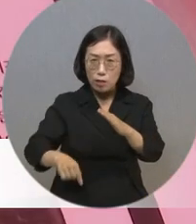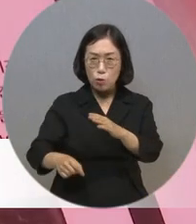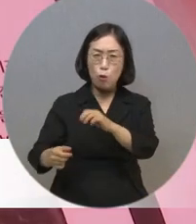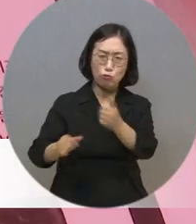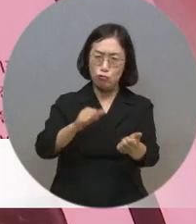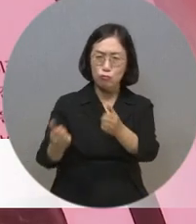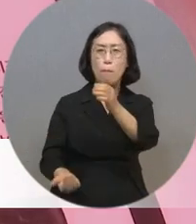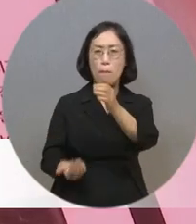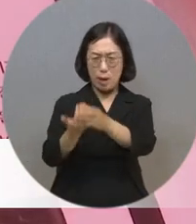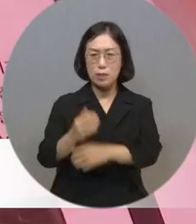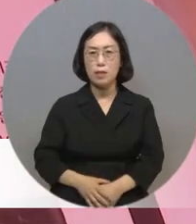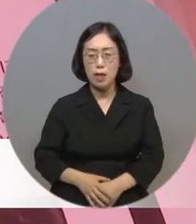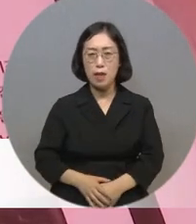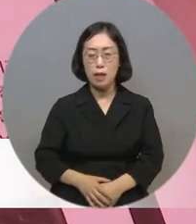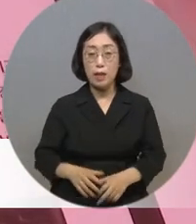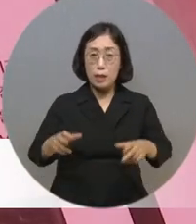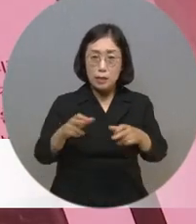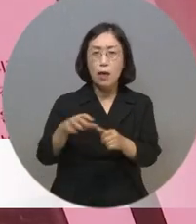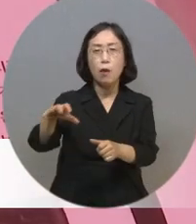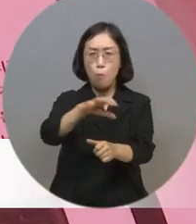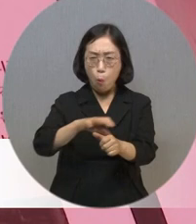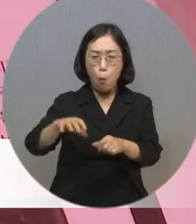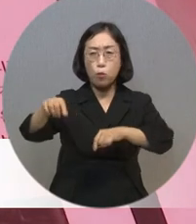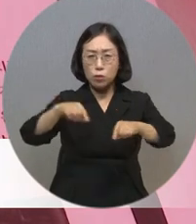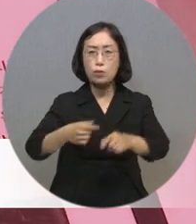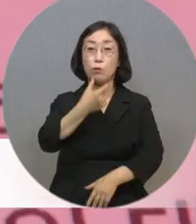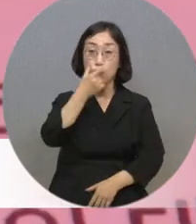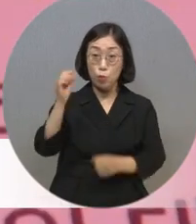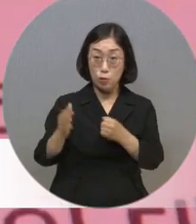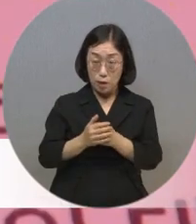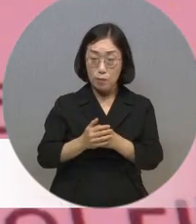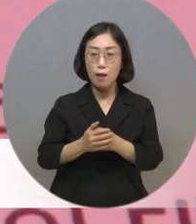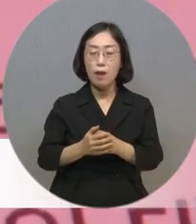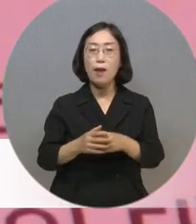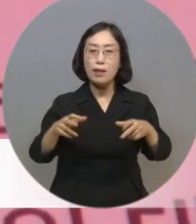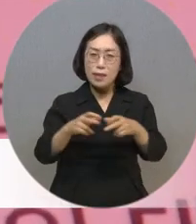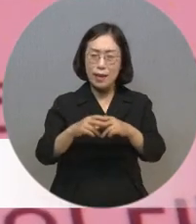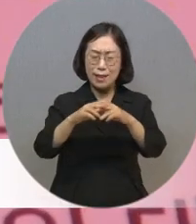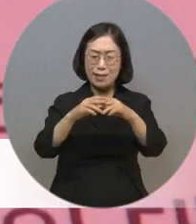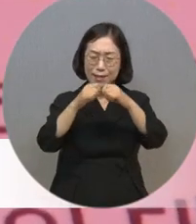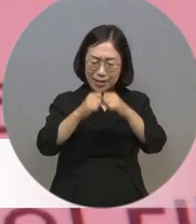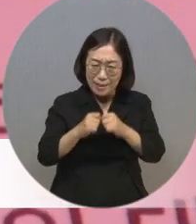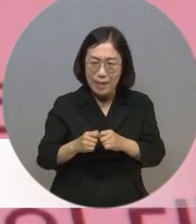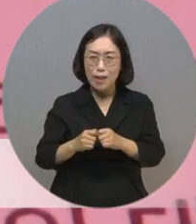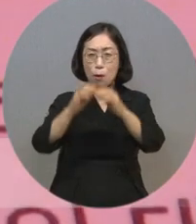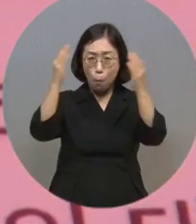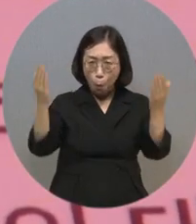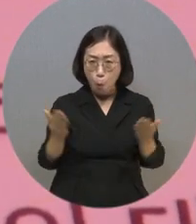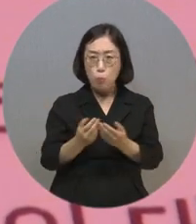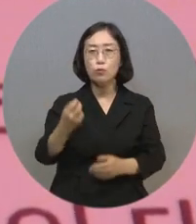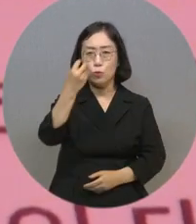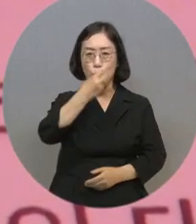장애인을 보호하는 정책과 지원 체계가 부족한만큼 발달 장애인 생활실태 전수 조사가 필요하다고 전했습니다